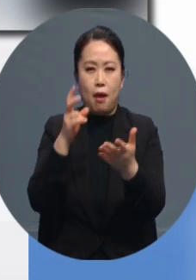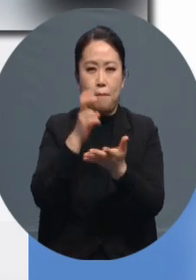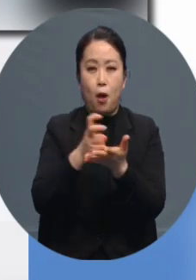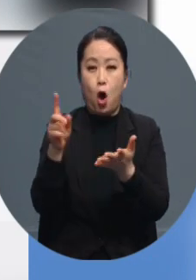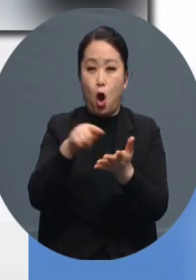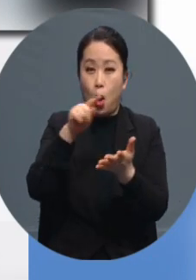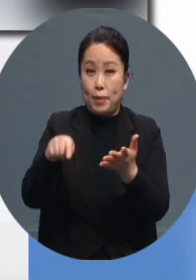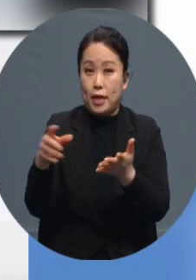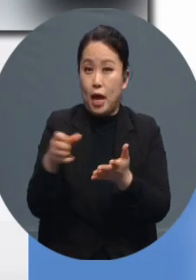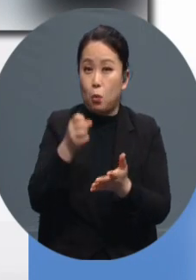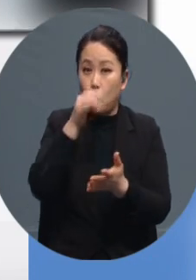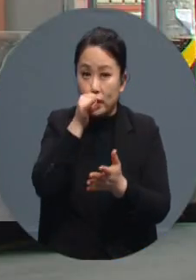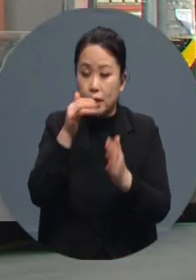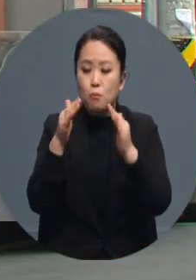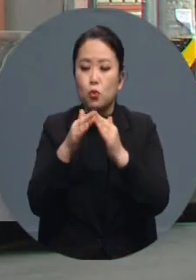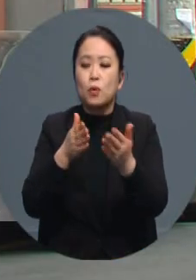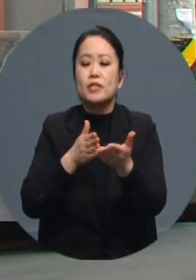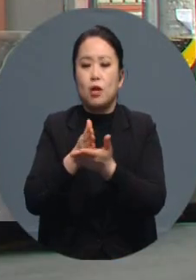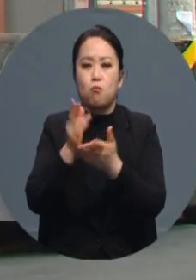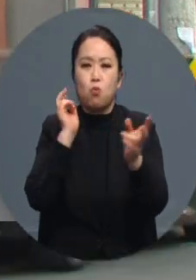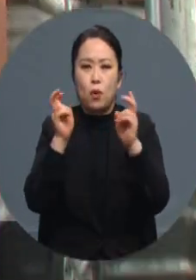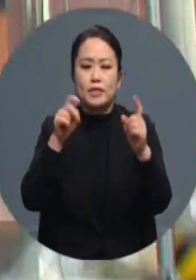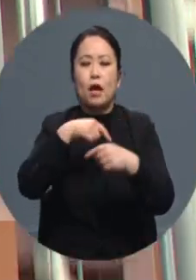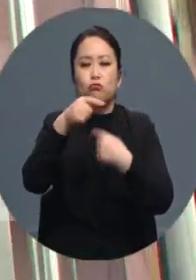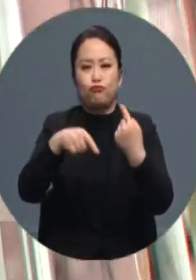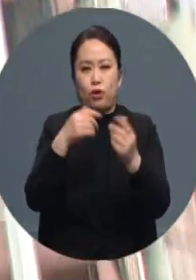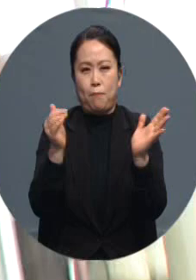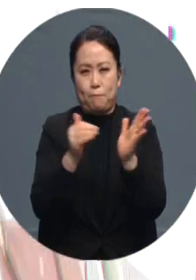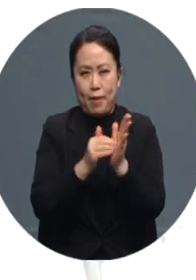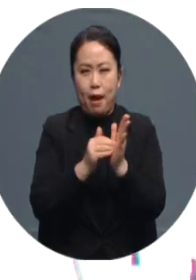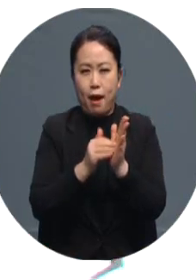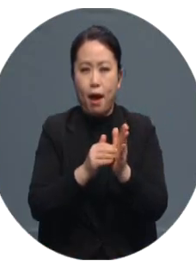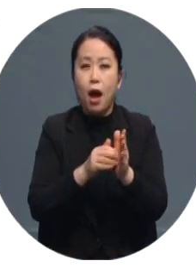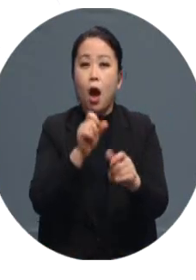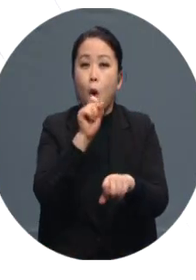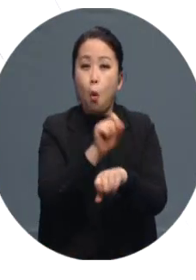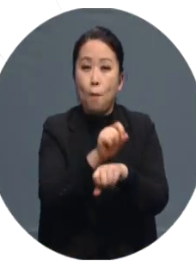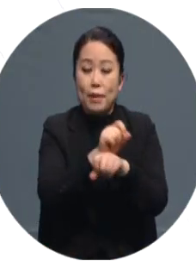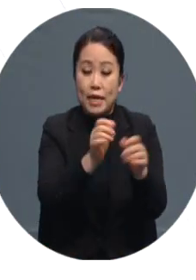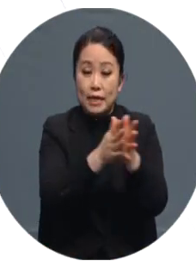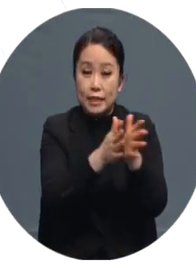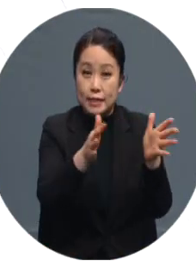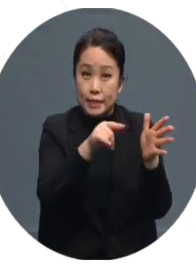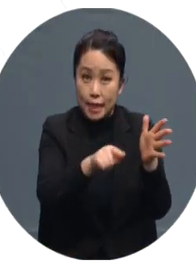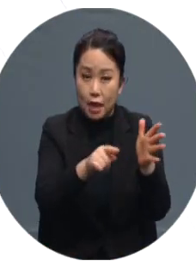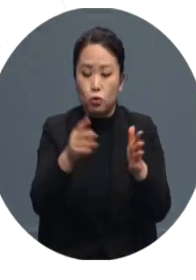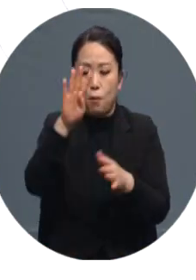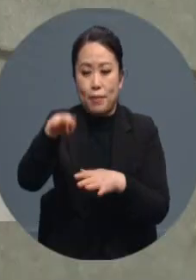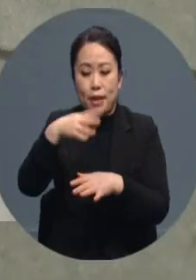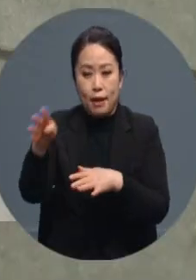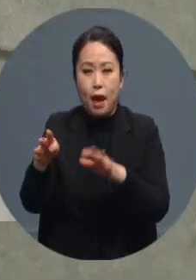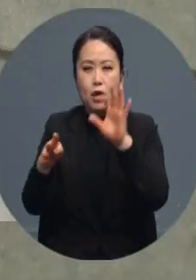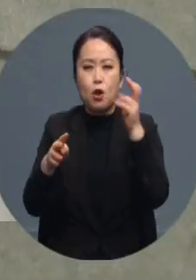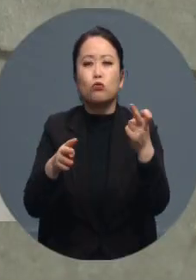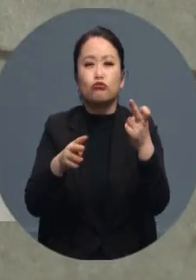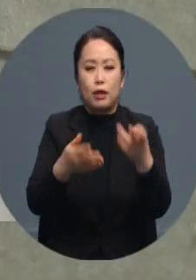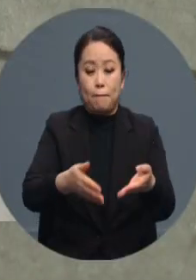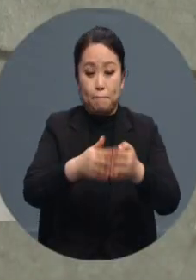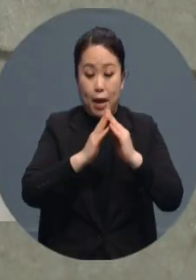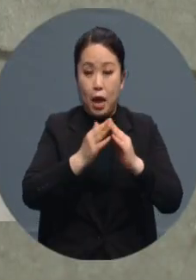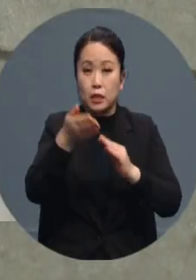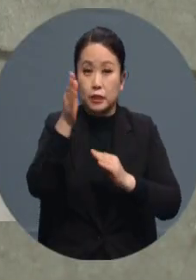전문 업체를 운영했습니다 오피스텔과 빌라 12채를 지었는데이 중 두 채가 경매에